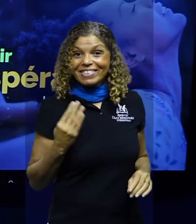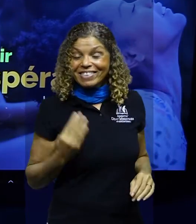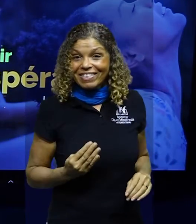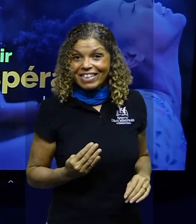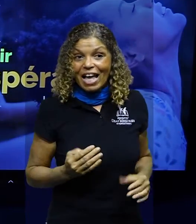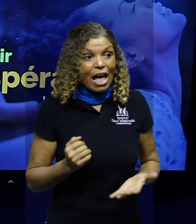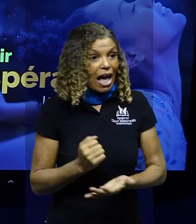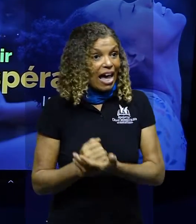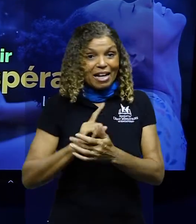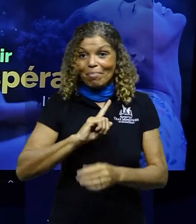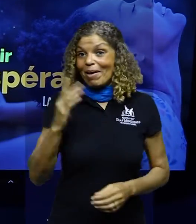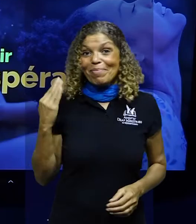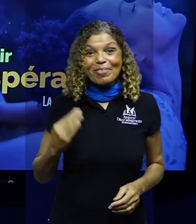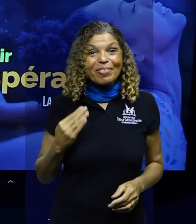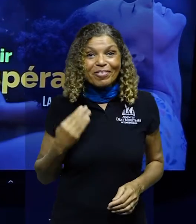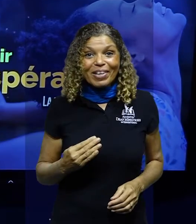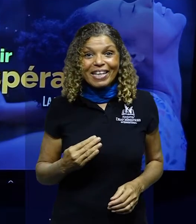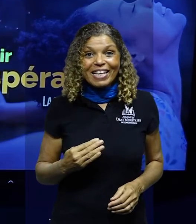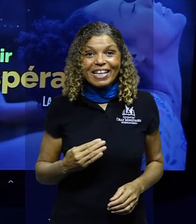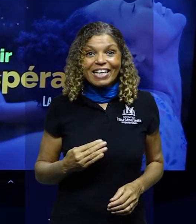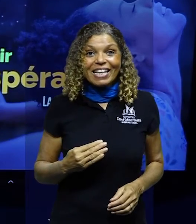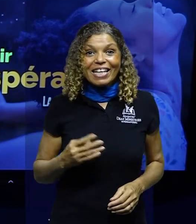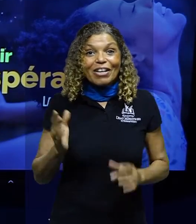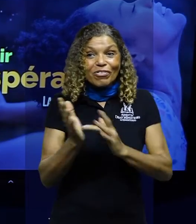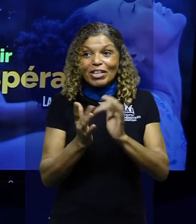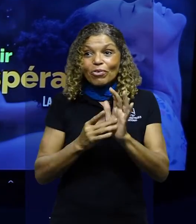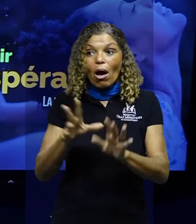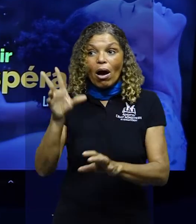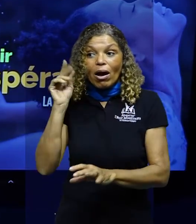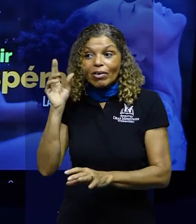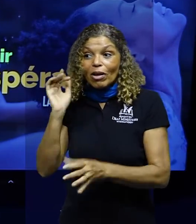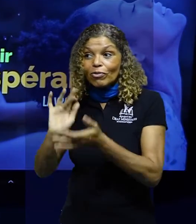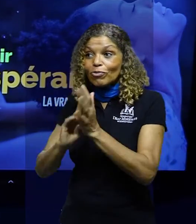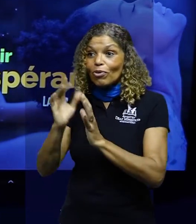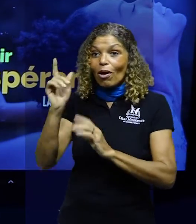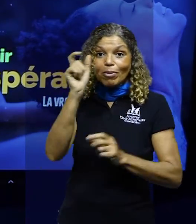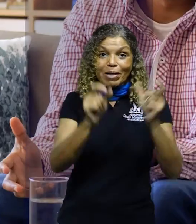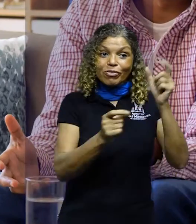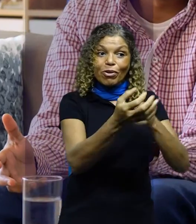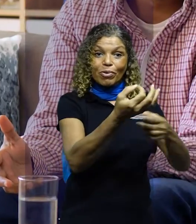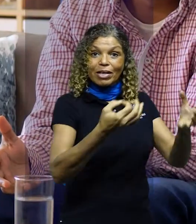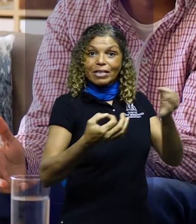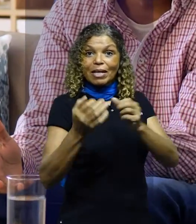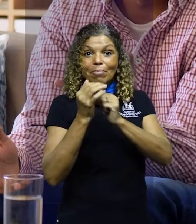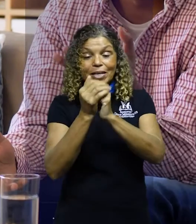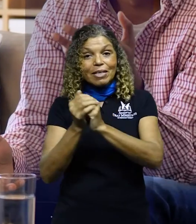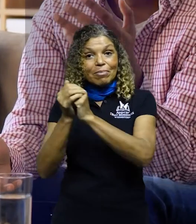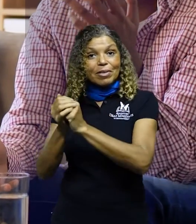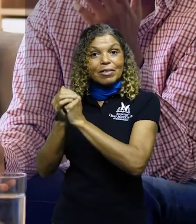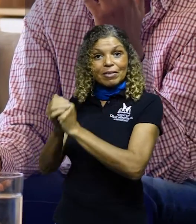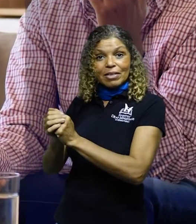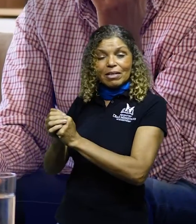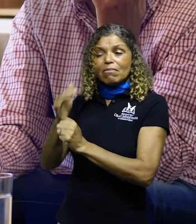personne. Il n'a pas besoin d'aide pour entendre ce que nous lui disons. Jésus n'a pas besoin de médiateur entre lui et